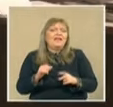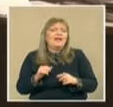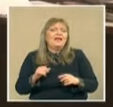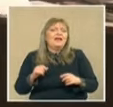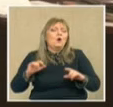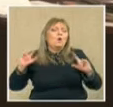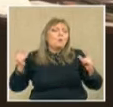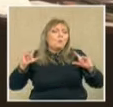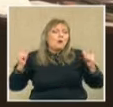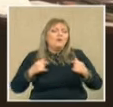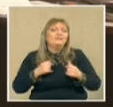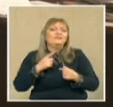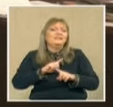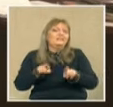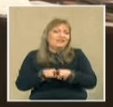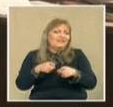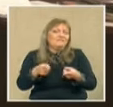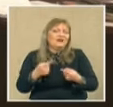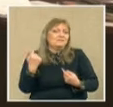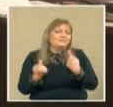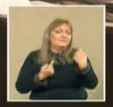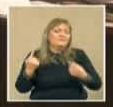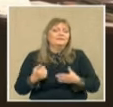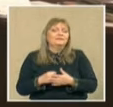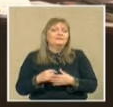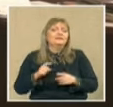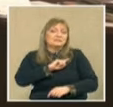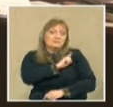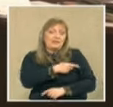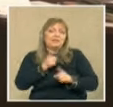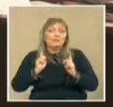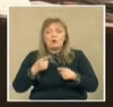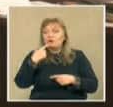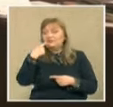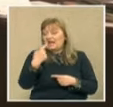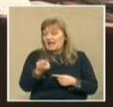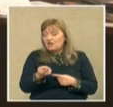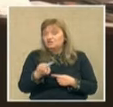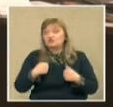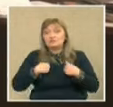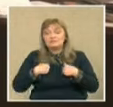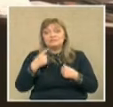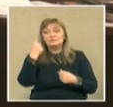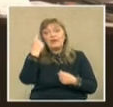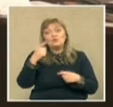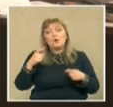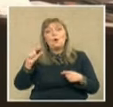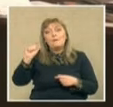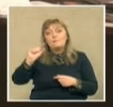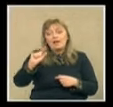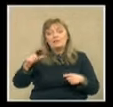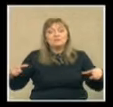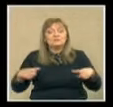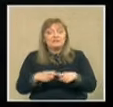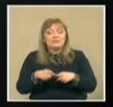купон или такова нещо. И смело мога да кажа, че ние сме едно малко семейство там. И те го знаят